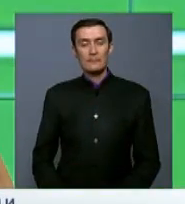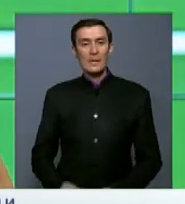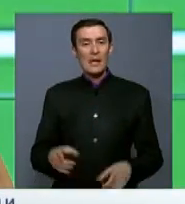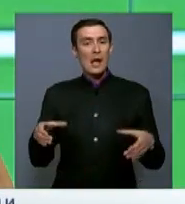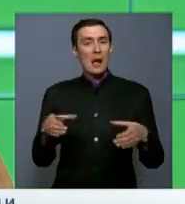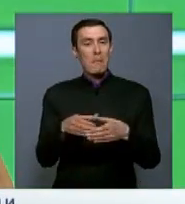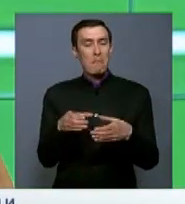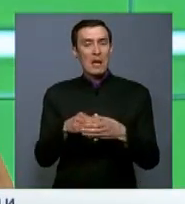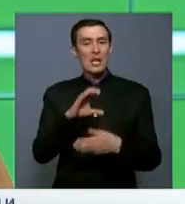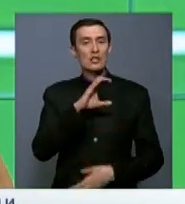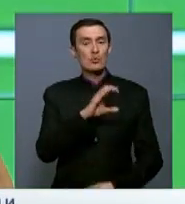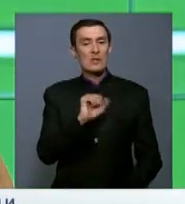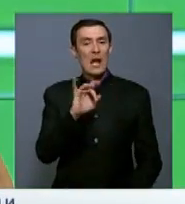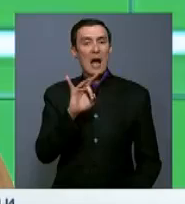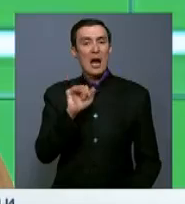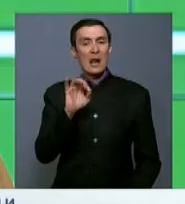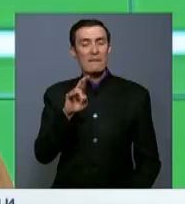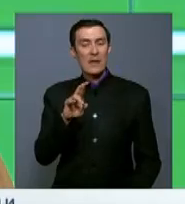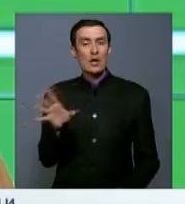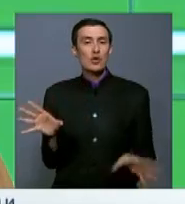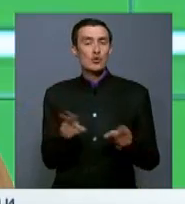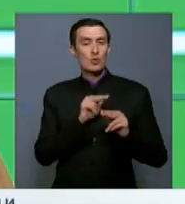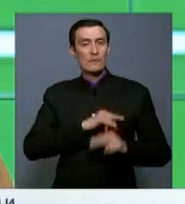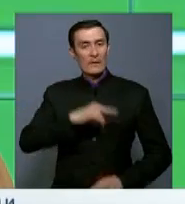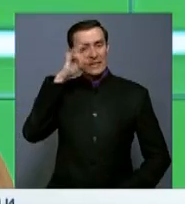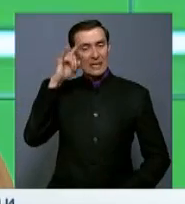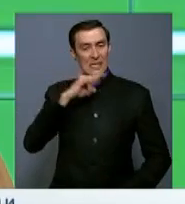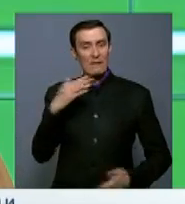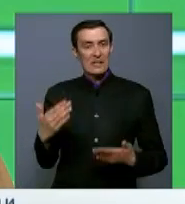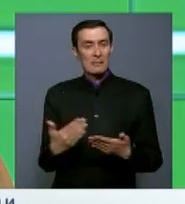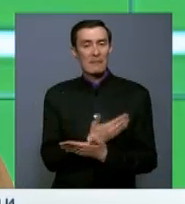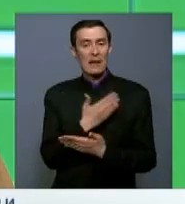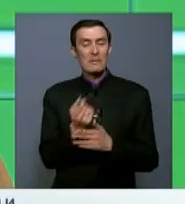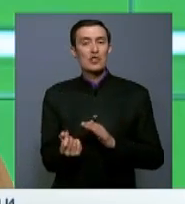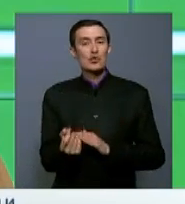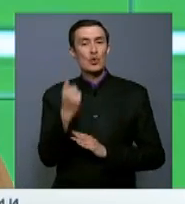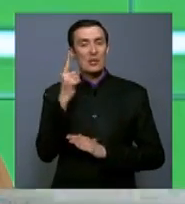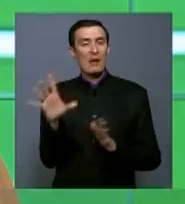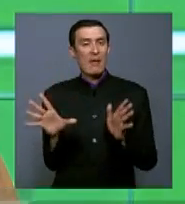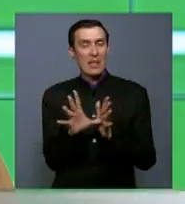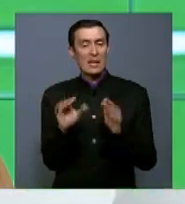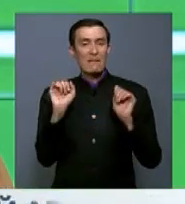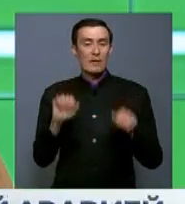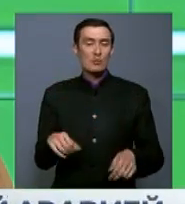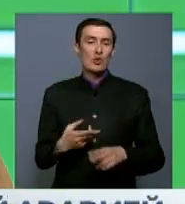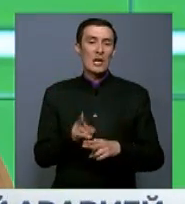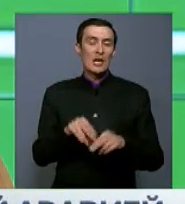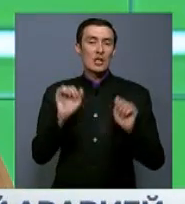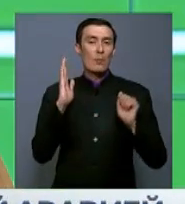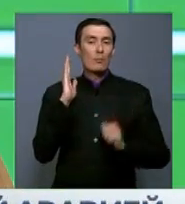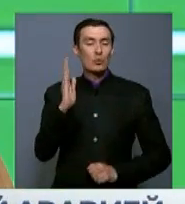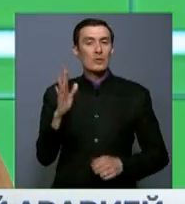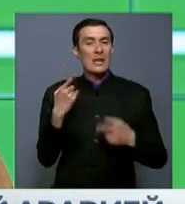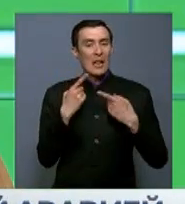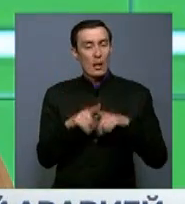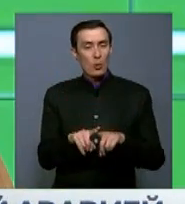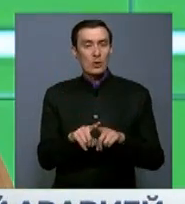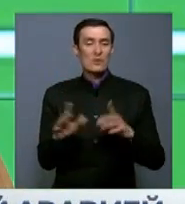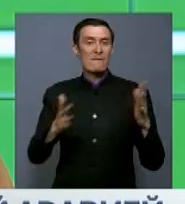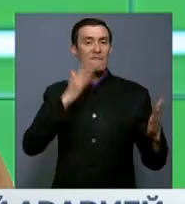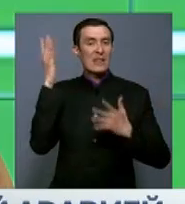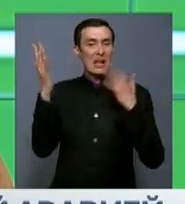Компании Саудовской Аравии намерены сотрудничать с Казахстаном в области возобновляемых источников энергии. Возможно, это будут технологии, связанные с